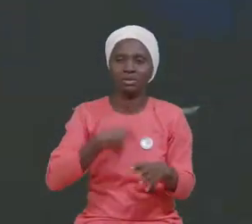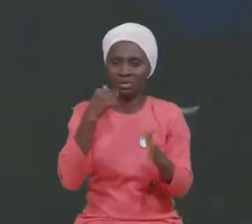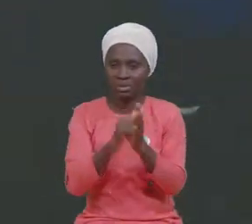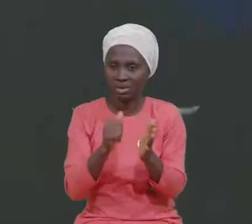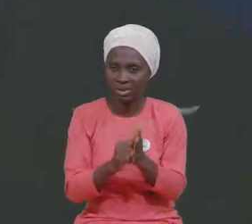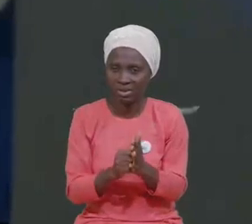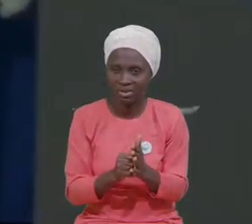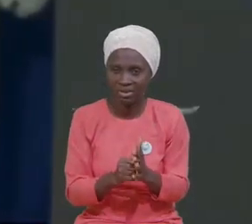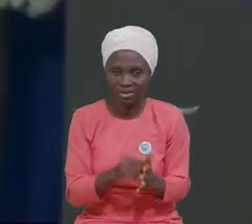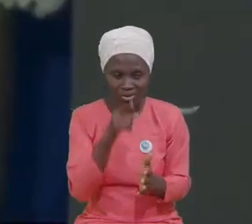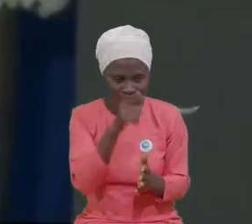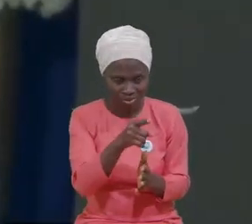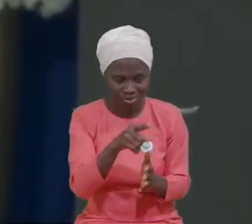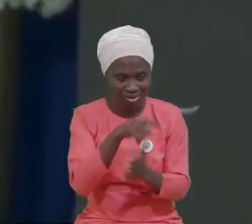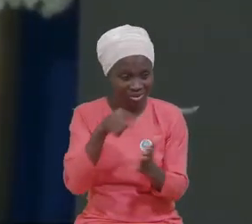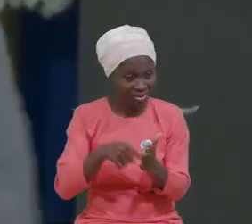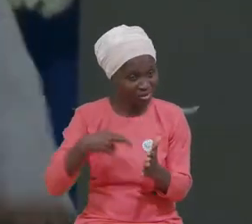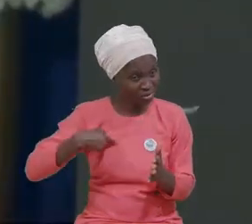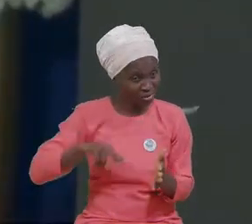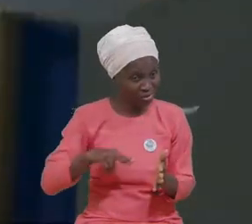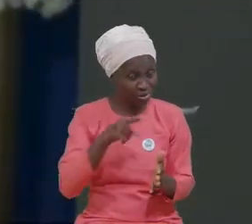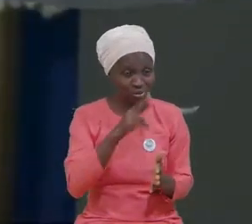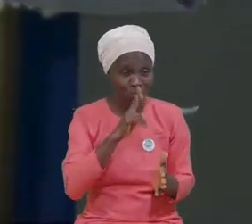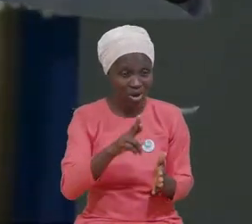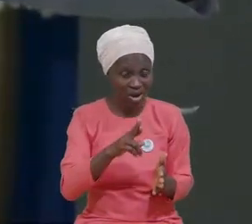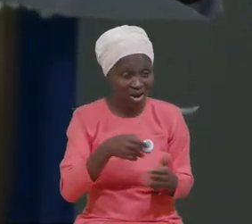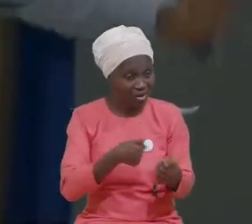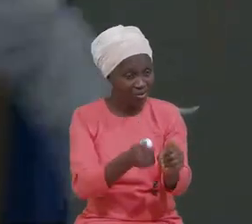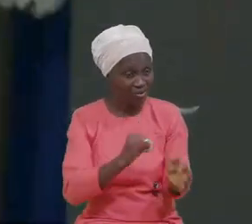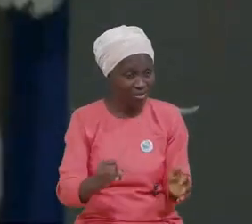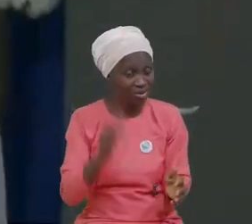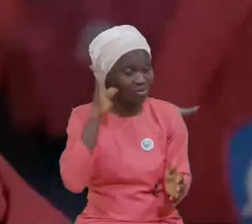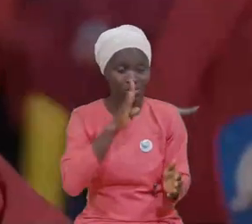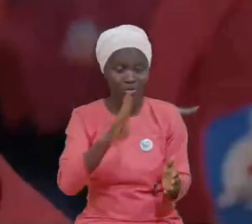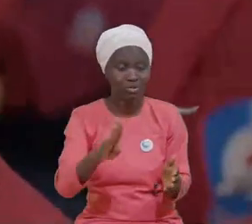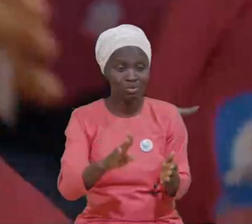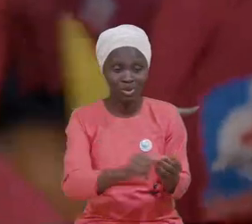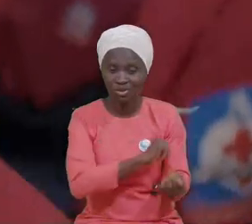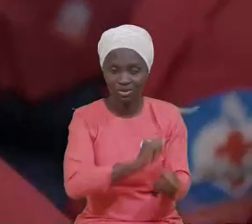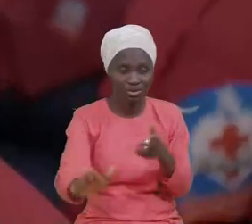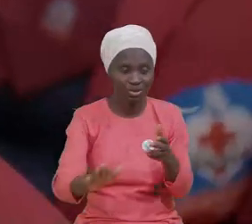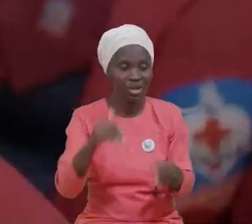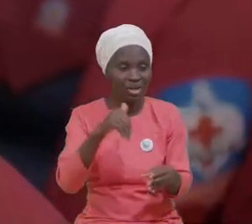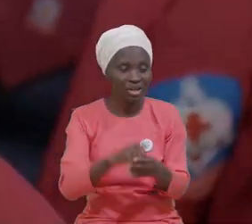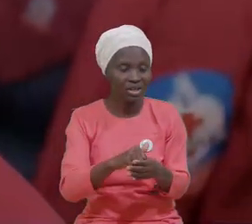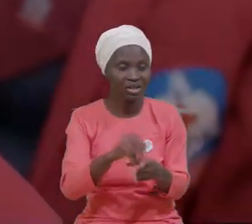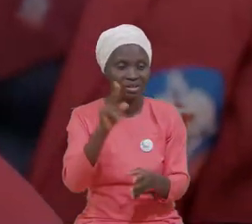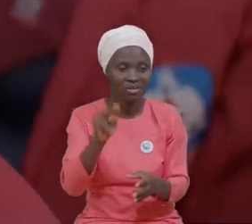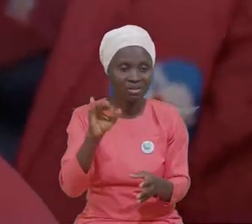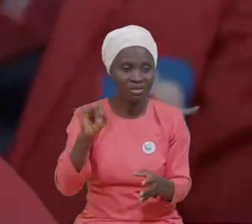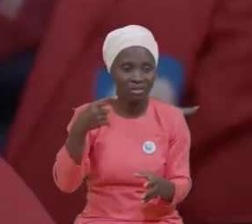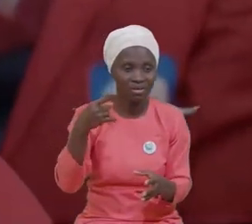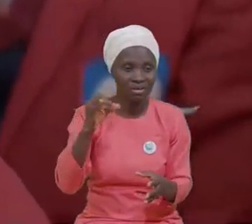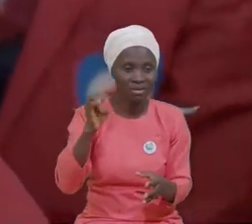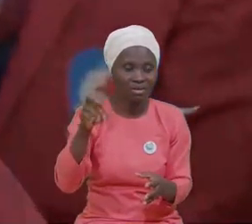nom et il a dit, cette religion-là que tu suis là sera effacée du Nigeria. J'ai dit,